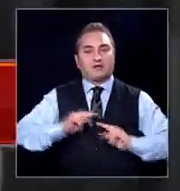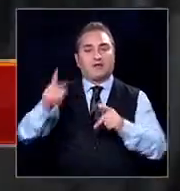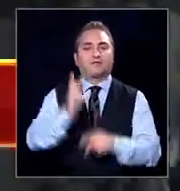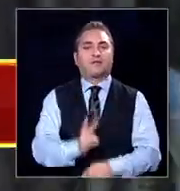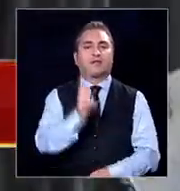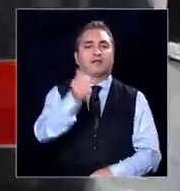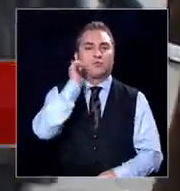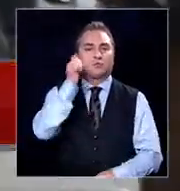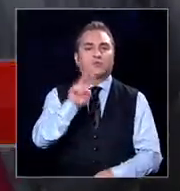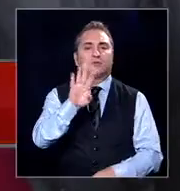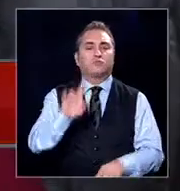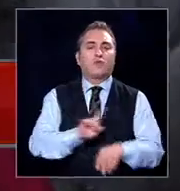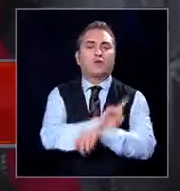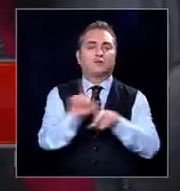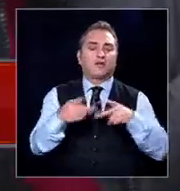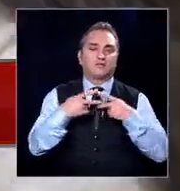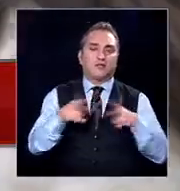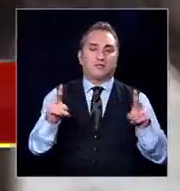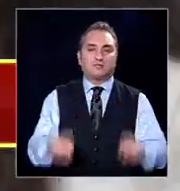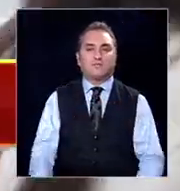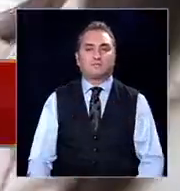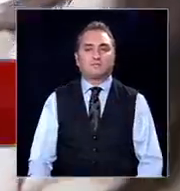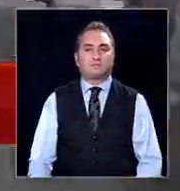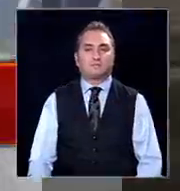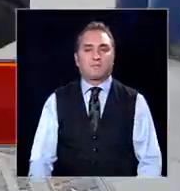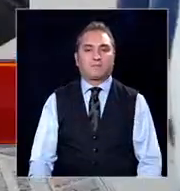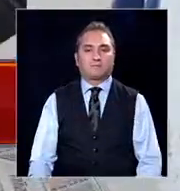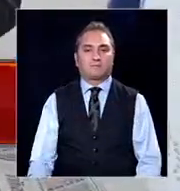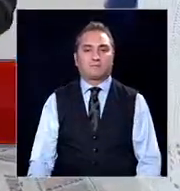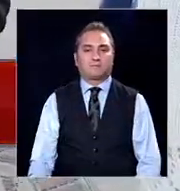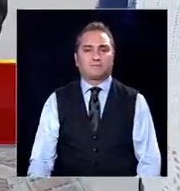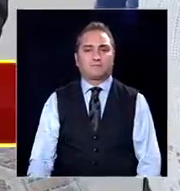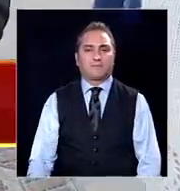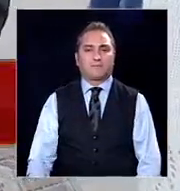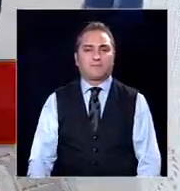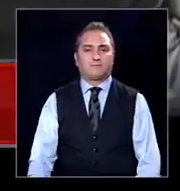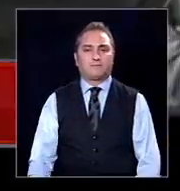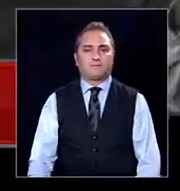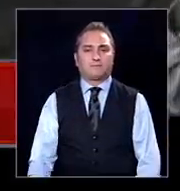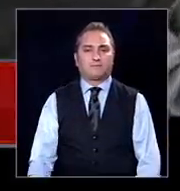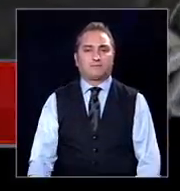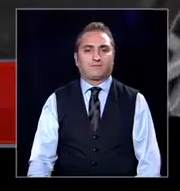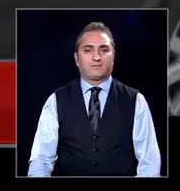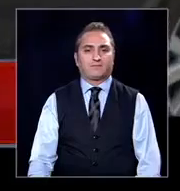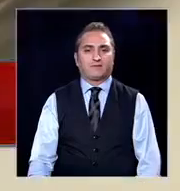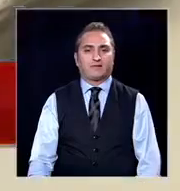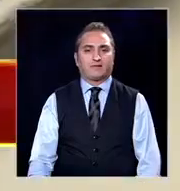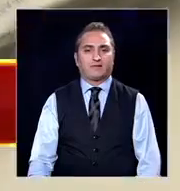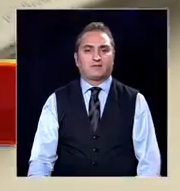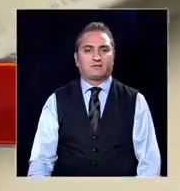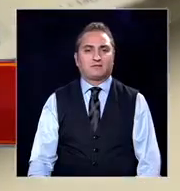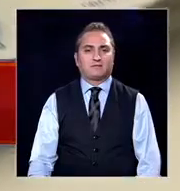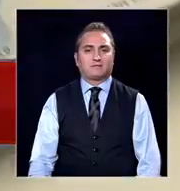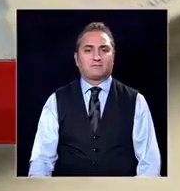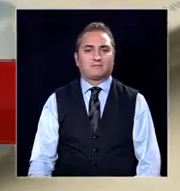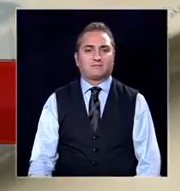gün 24 saat yapılabilecek. İyi, güzel derim. Hafta sonları dahil mi? Lazım olur. Hafta sonu çünkü evlerdeyiz. Vatana millete hayırlı olsun. Özellikle